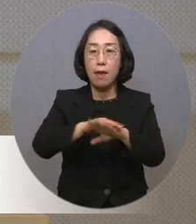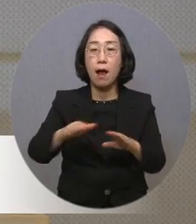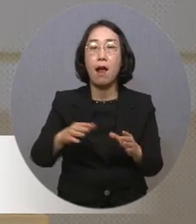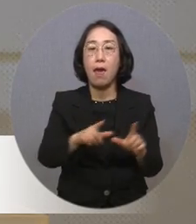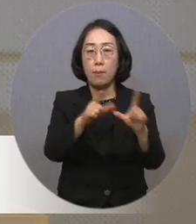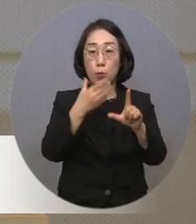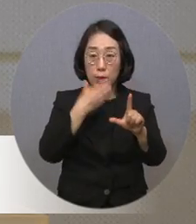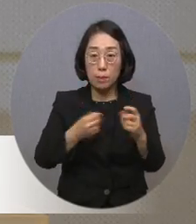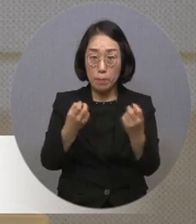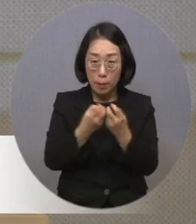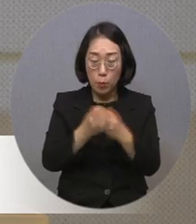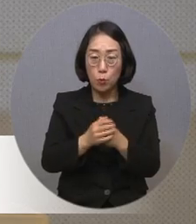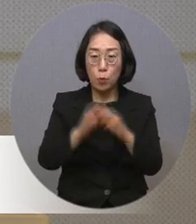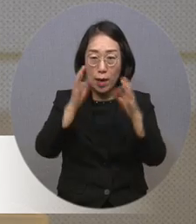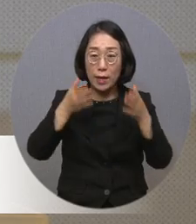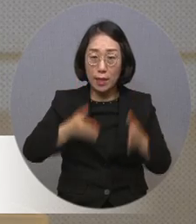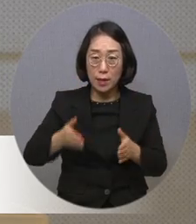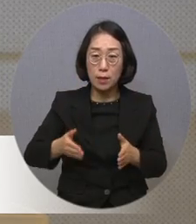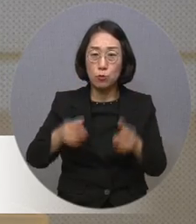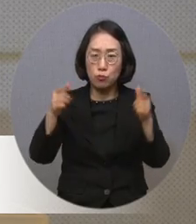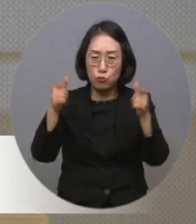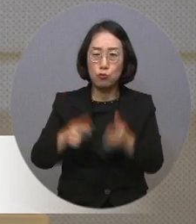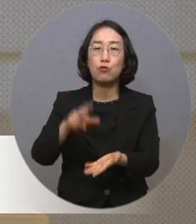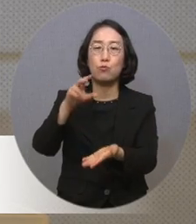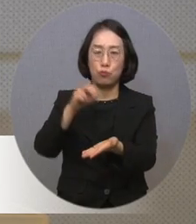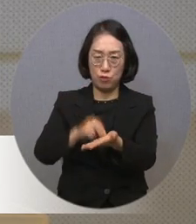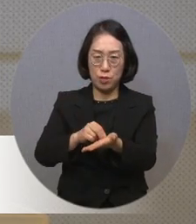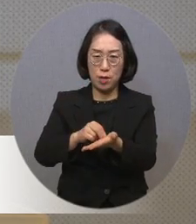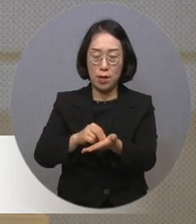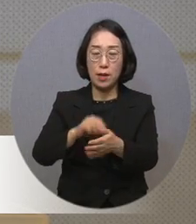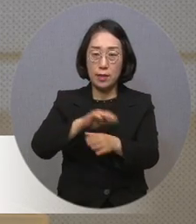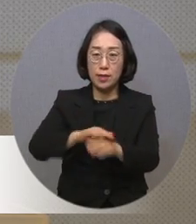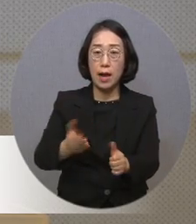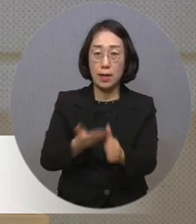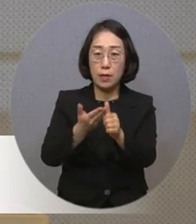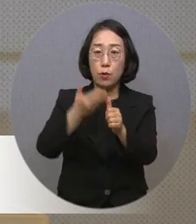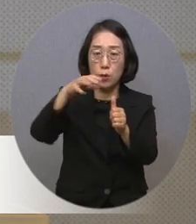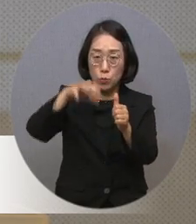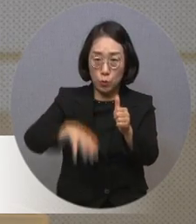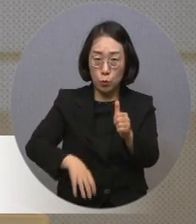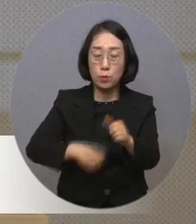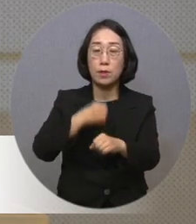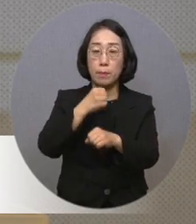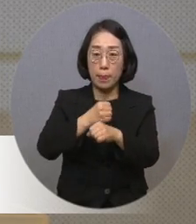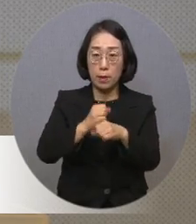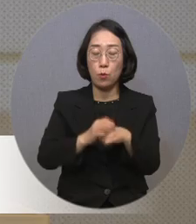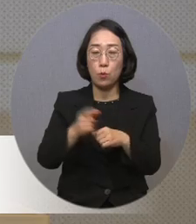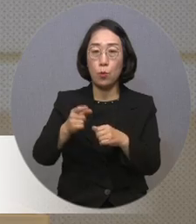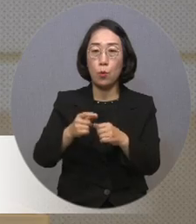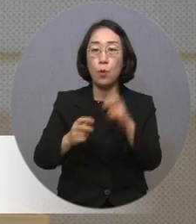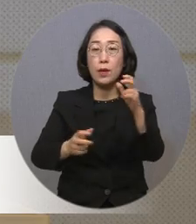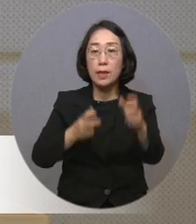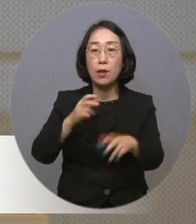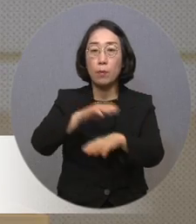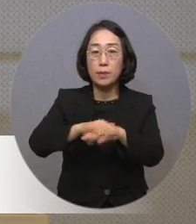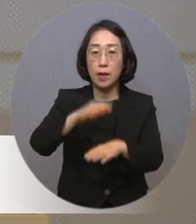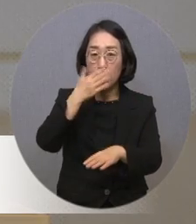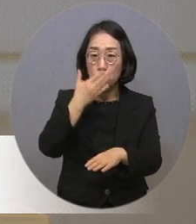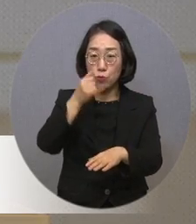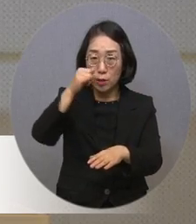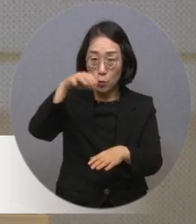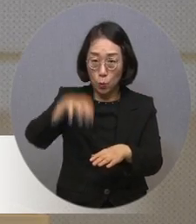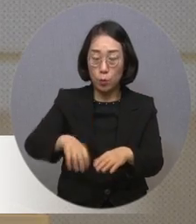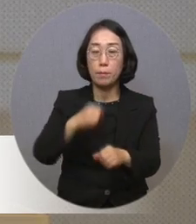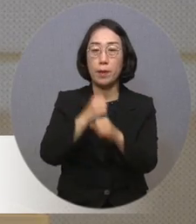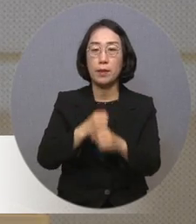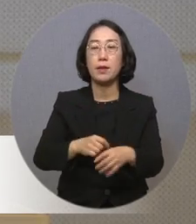있는 저출산 문제를 풀어내기 위해서 IQ 있는 충남을 만들자. 또 나가서 기업과 이런 충남을 만들자는